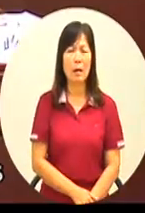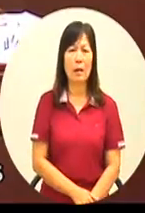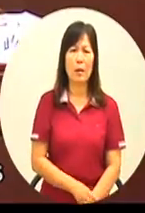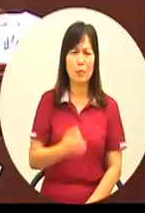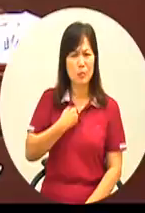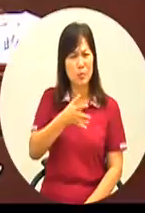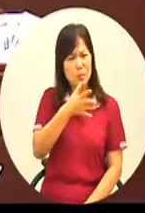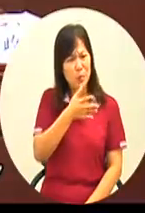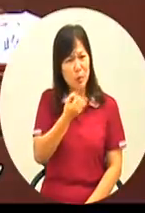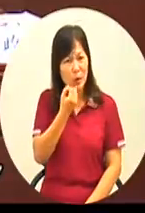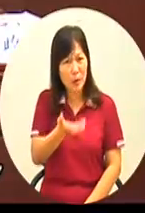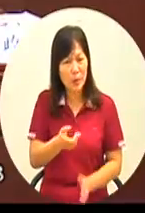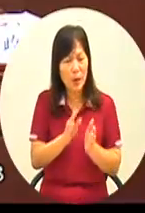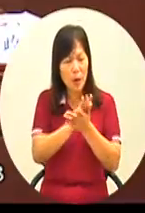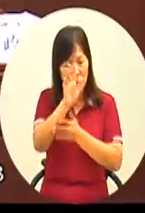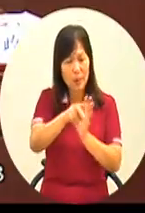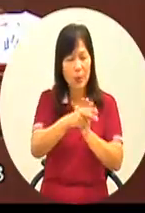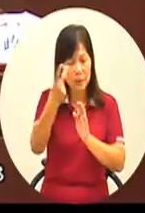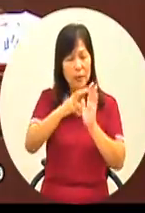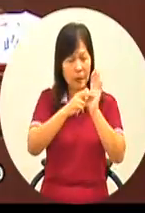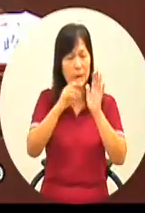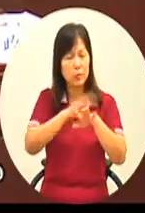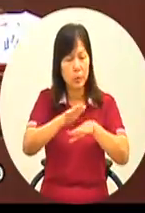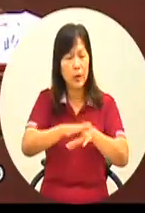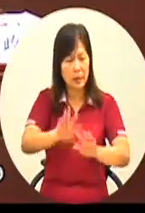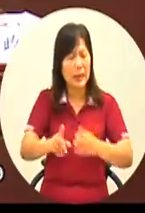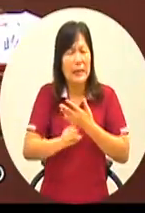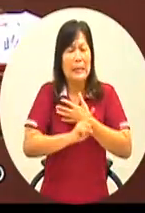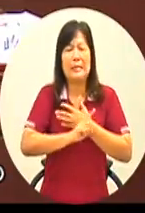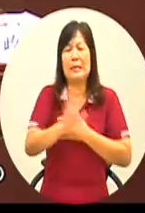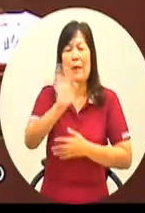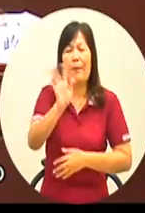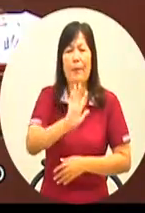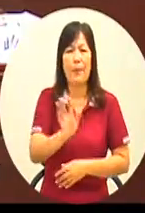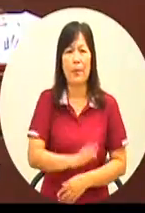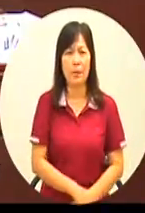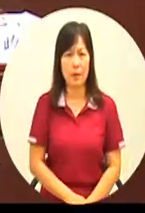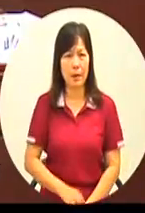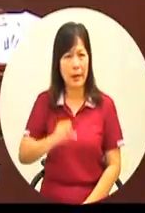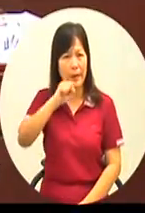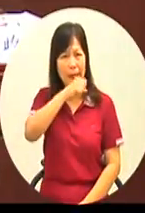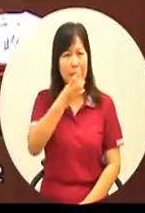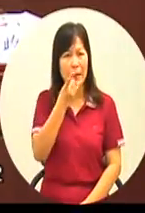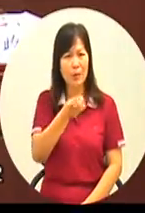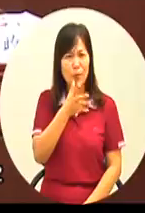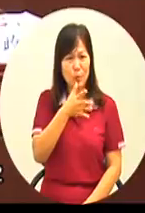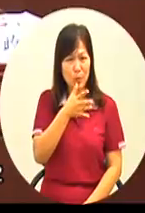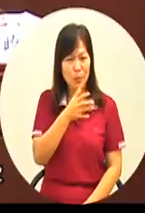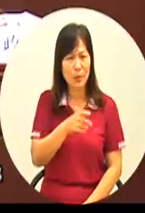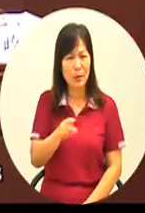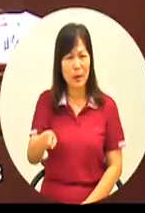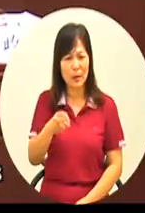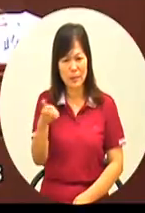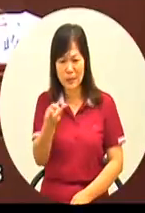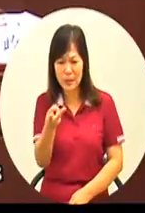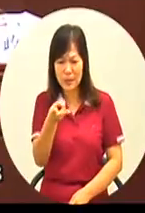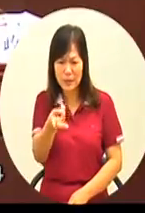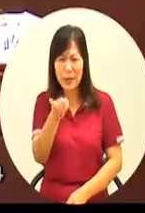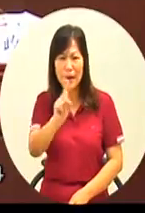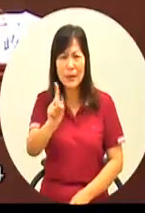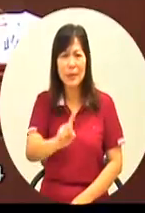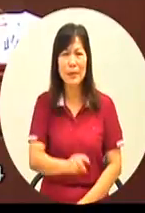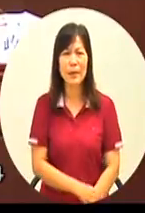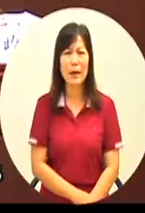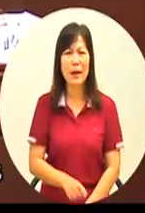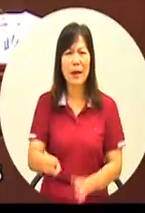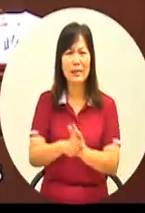是你讲我后面我会再讲，你不用紧张、啊、你用台语讲图博两个字的台语， 因